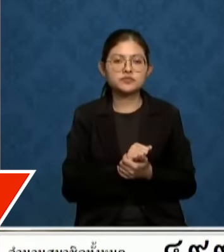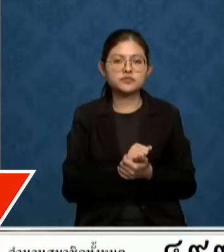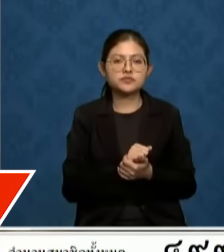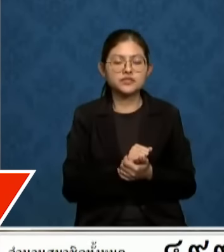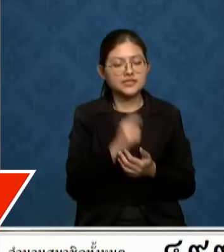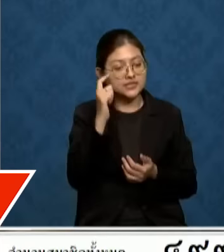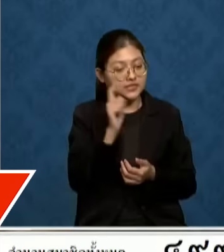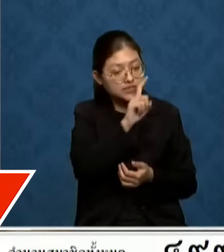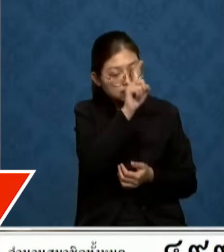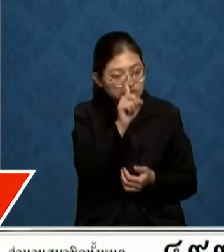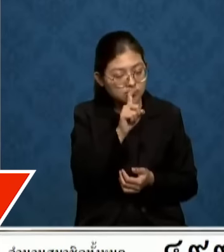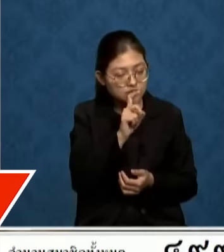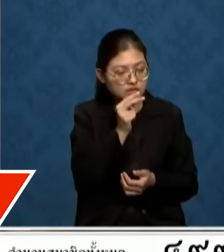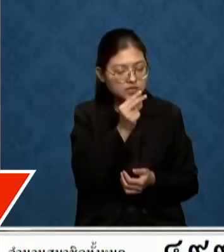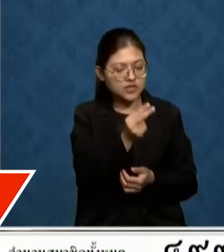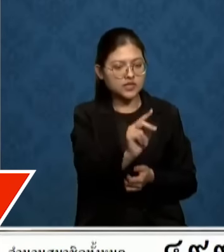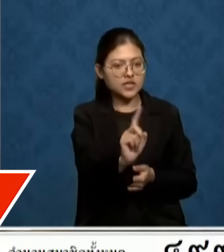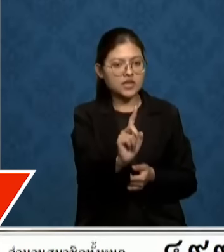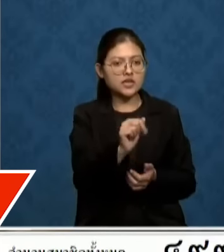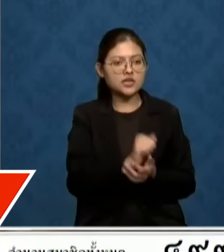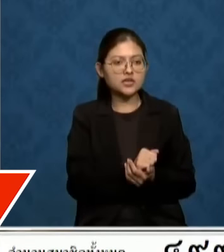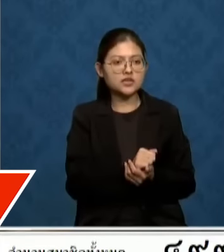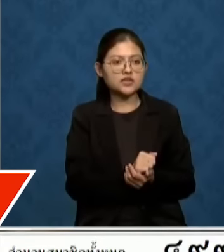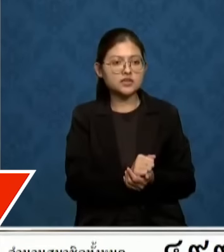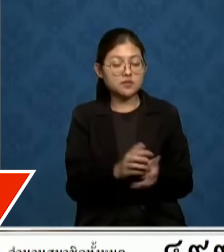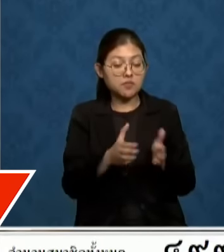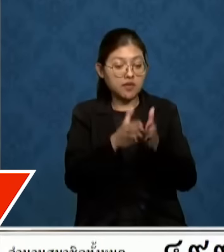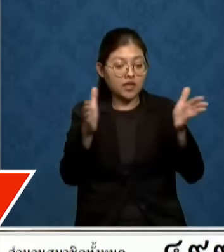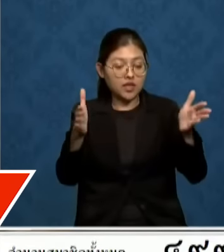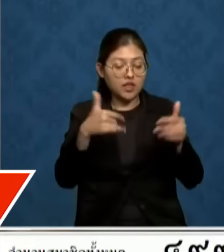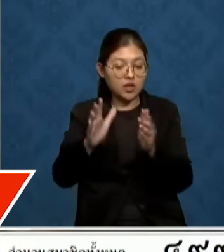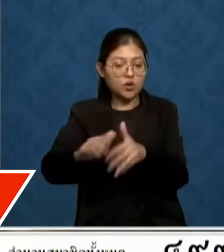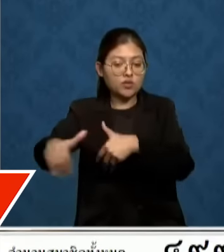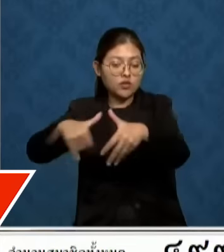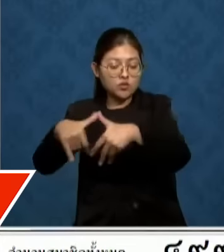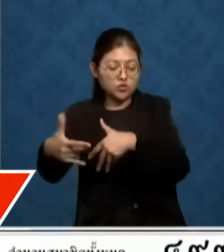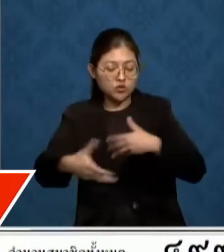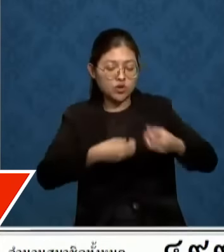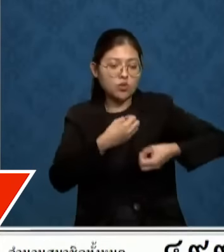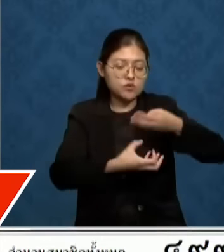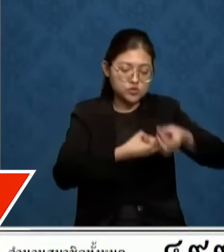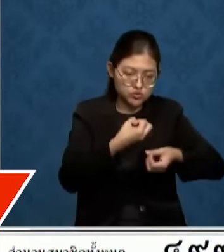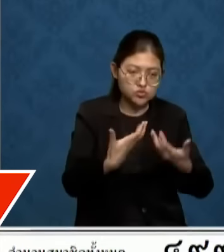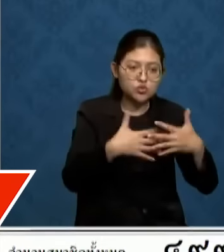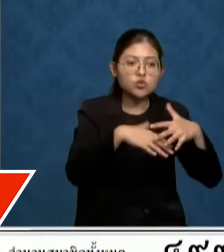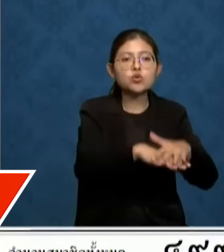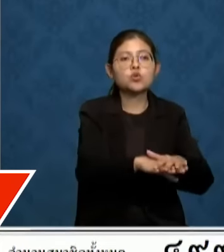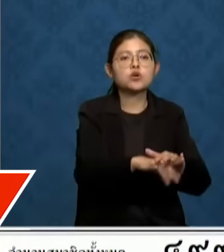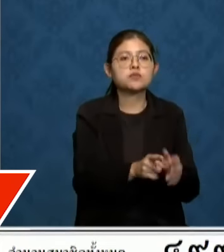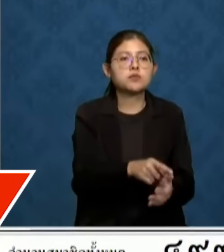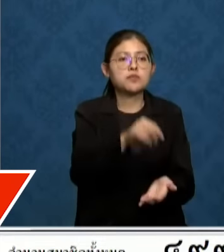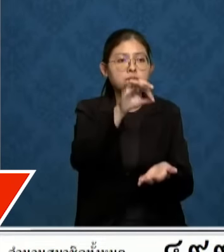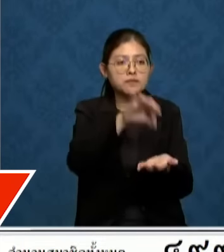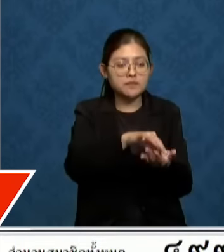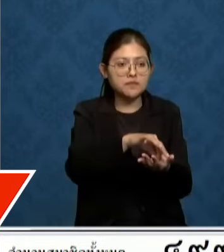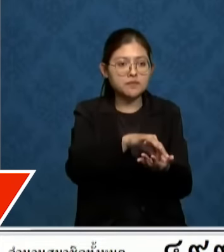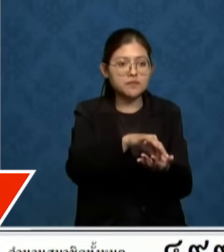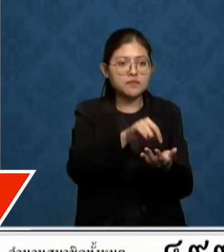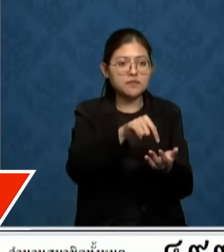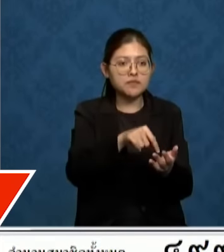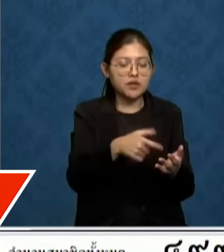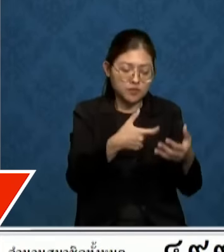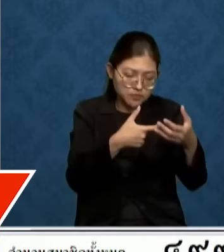สังเกตเห็นนะครับแพลตฟอร์มที่เปิดนะครับให้ประชาชนมีส่วนร่วมรวมถึงตัวผมเองนะครับที่ได้ลงไปปักนะ